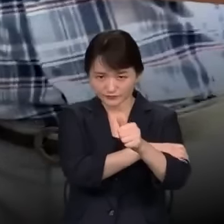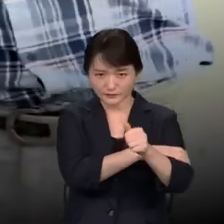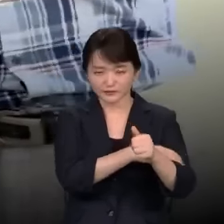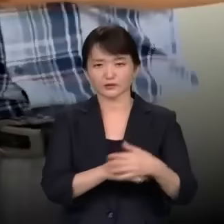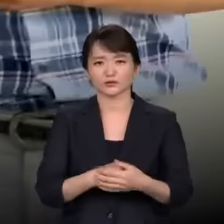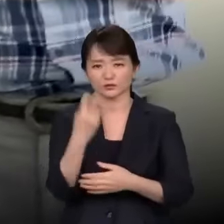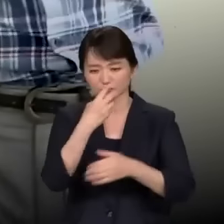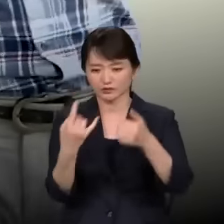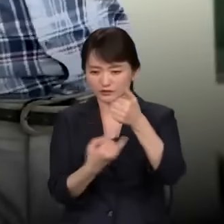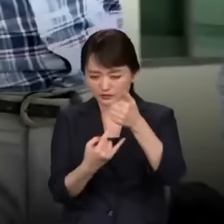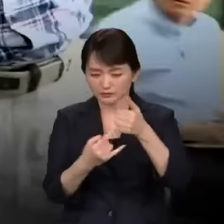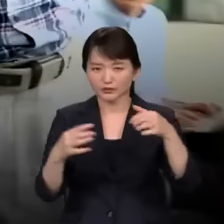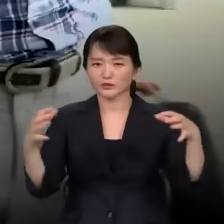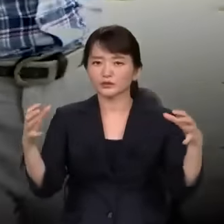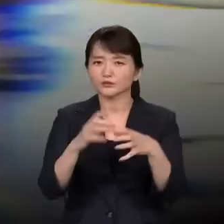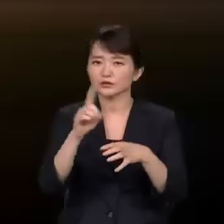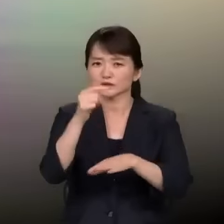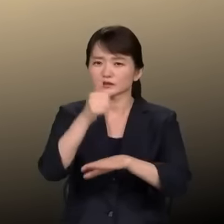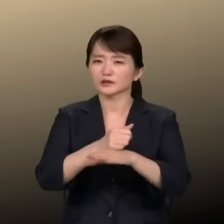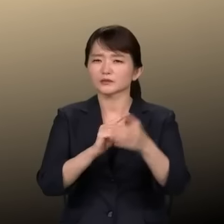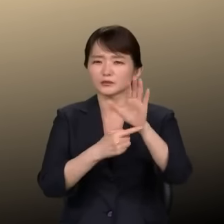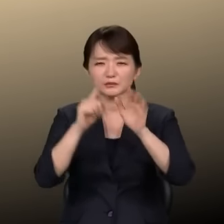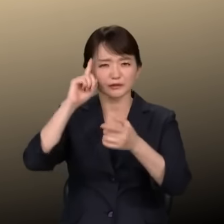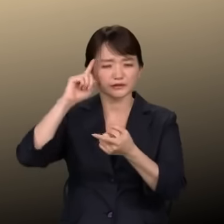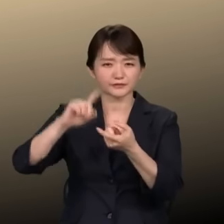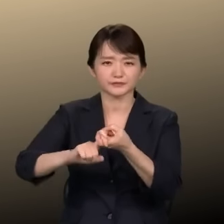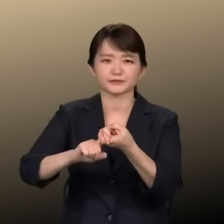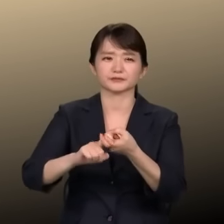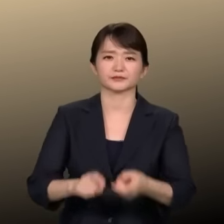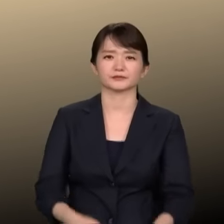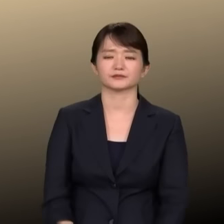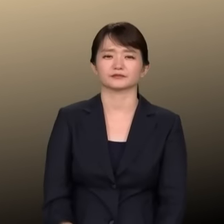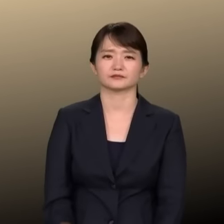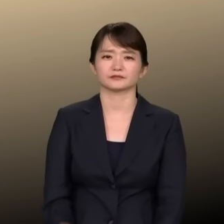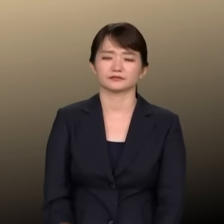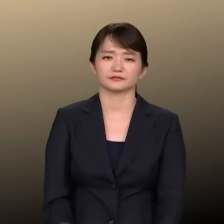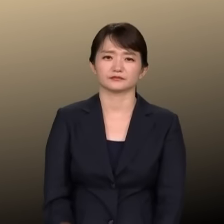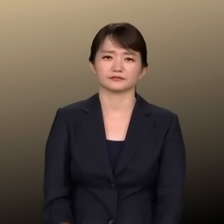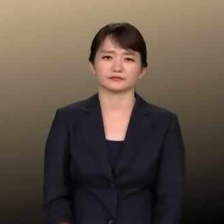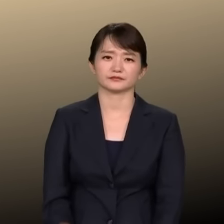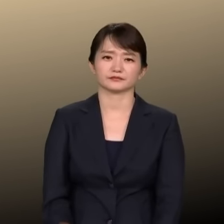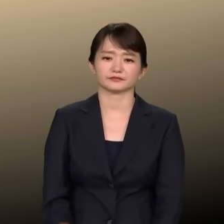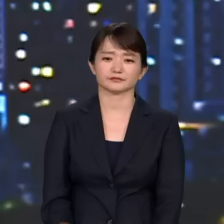소집하면서 어떤 결과가 나올지 주목됩니다. JTBC 박병현입니다.